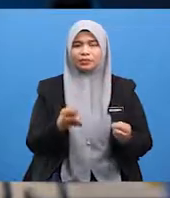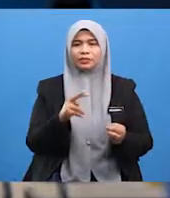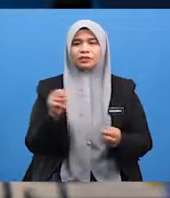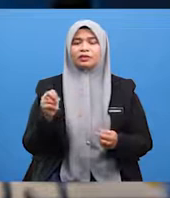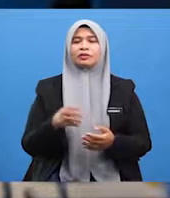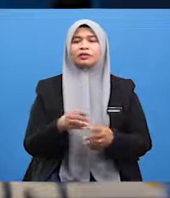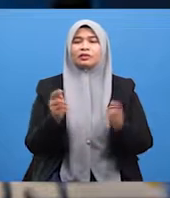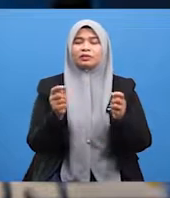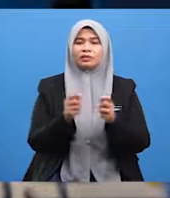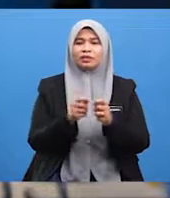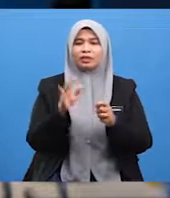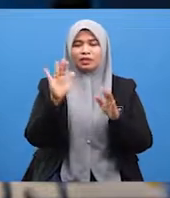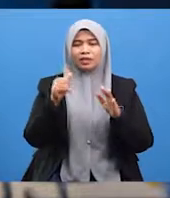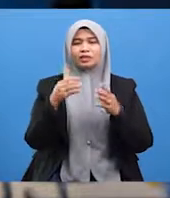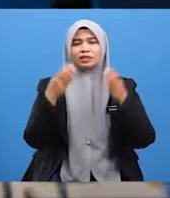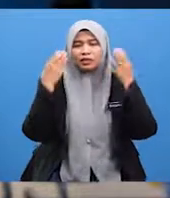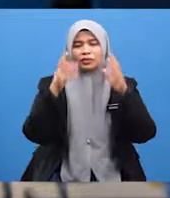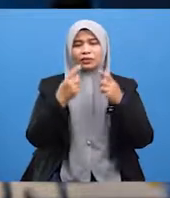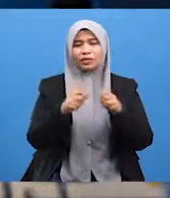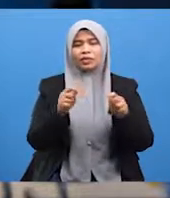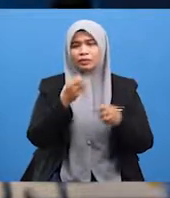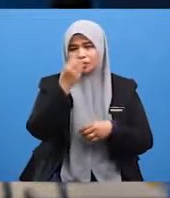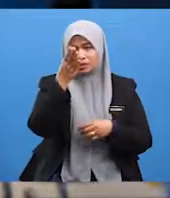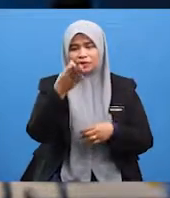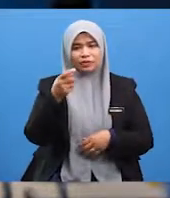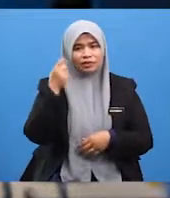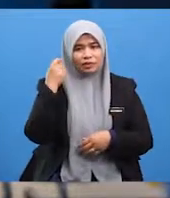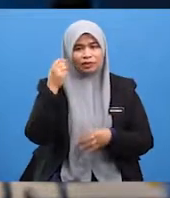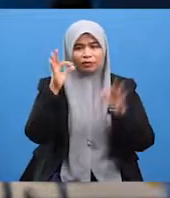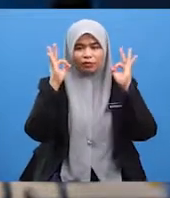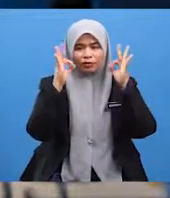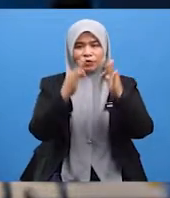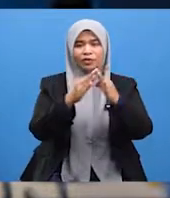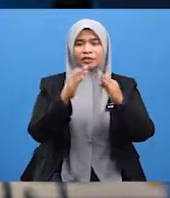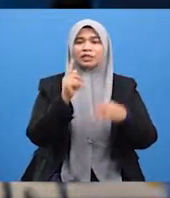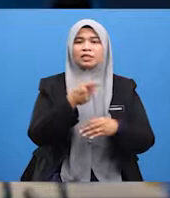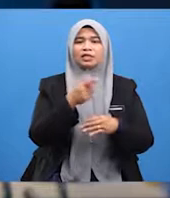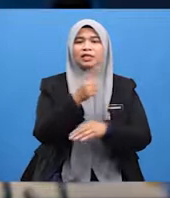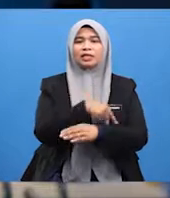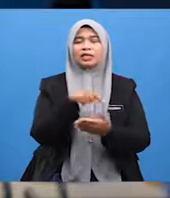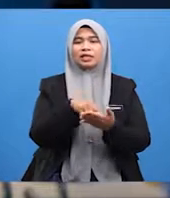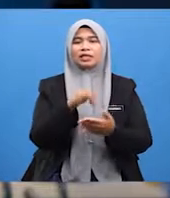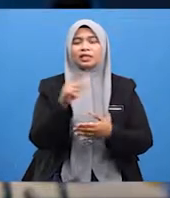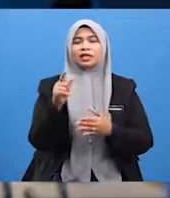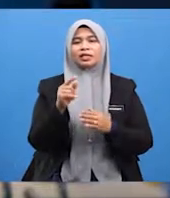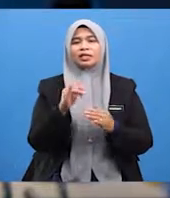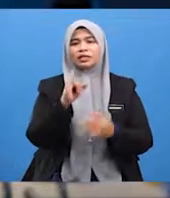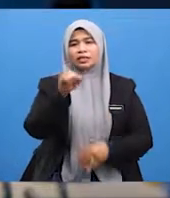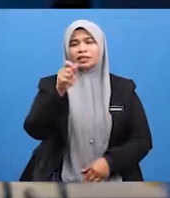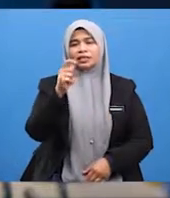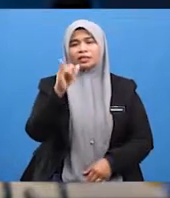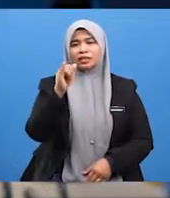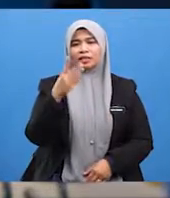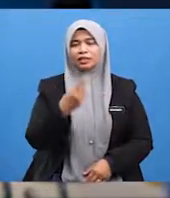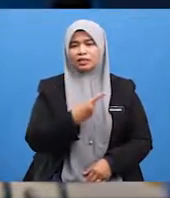Seperti yang telah cikgu maklumkan tadi, fokus kita pada hari ini ialah jati diri dalam pembangunan insan.